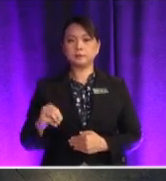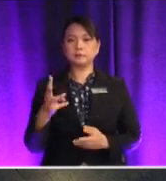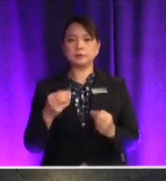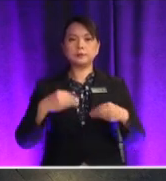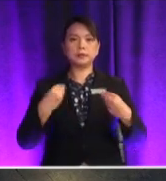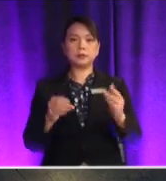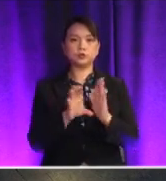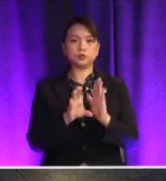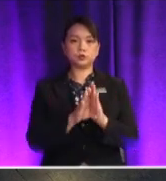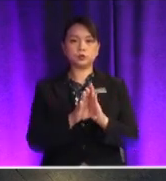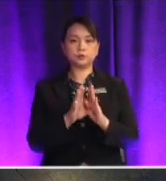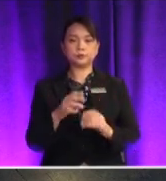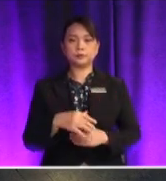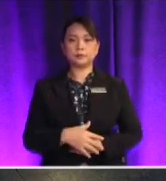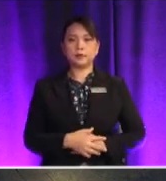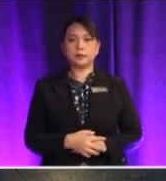Ada sesiapa?